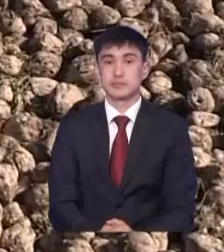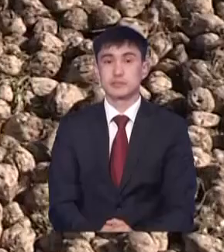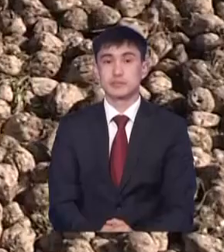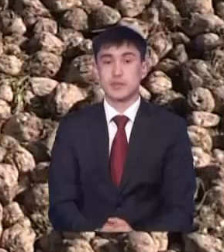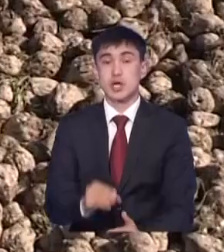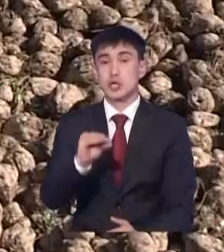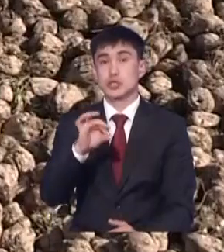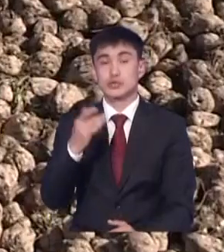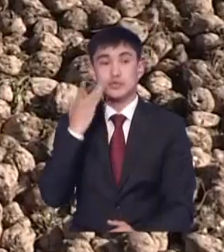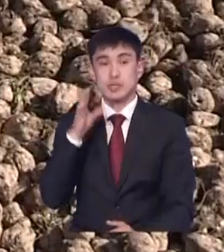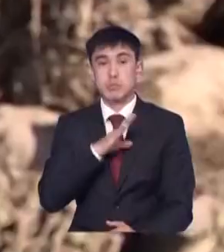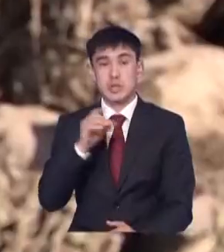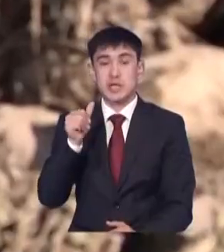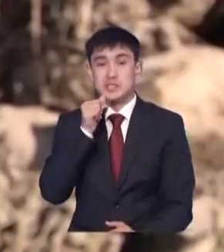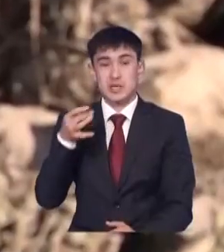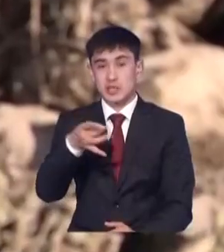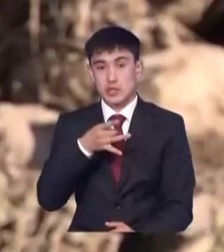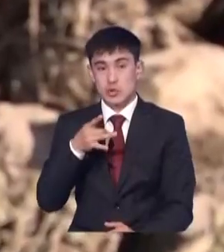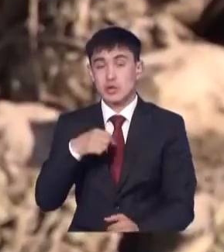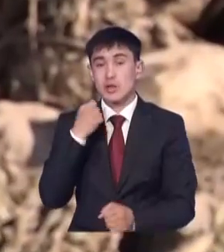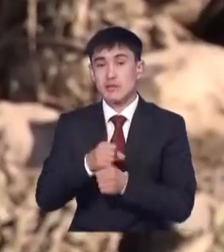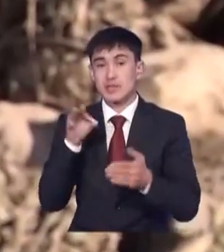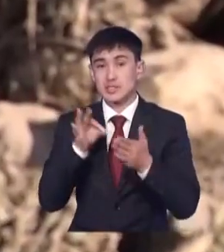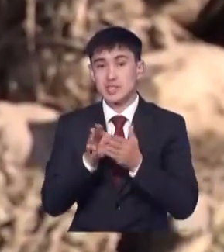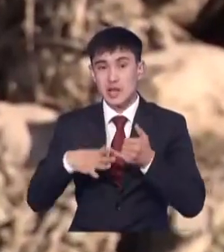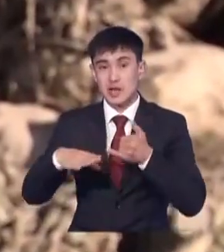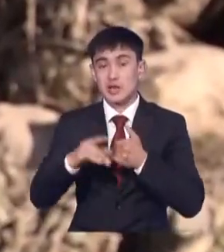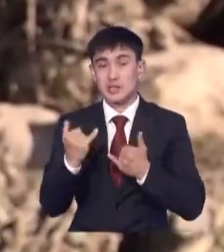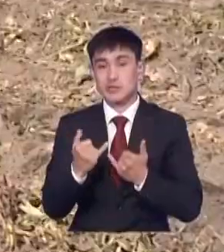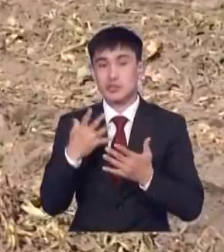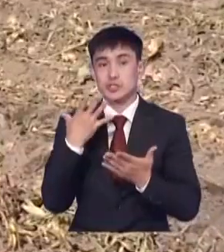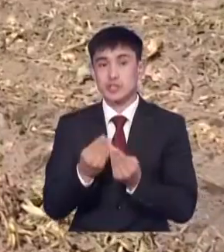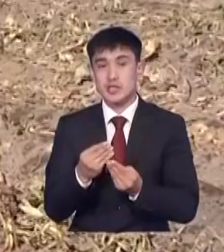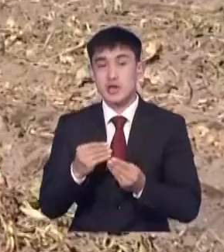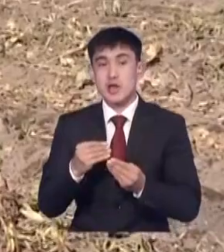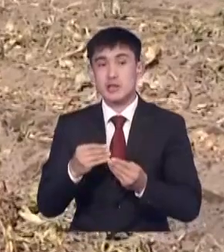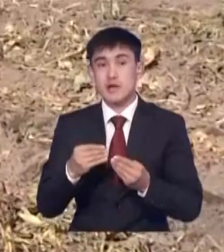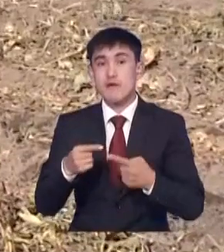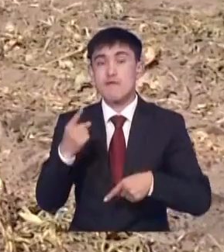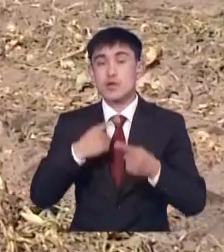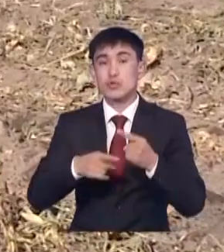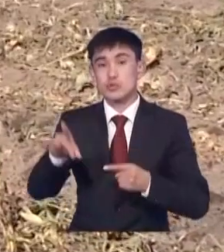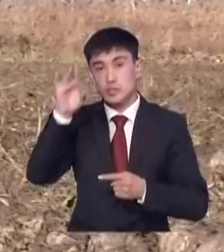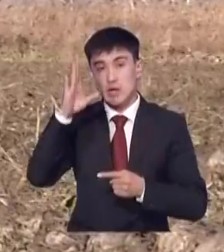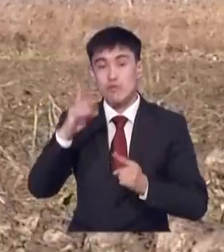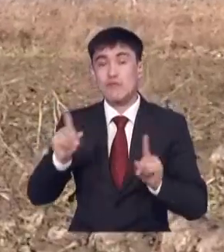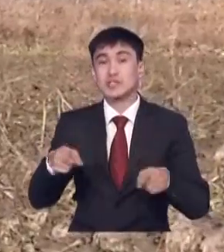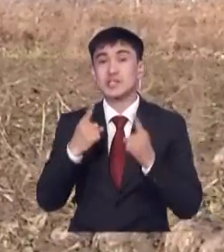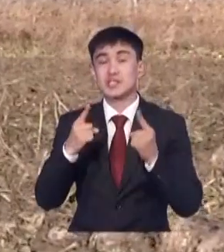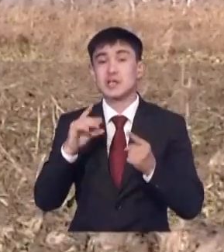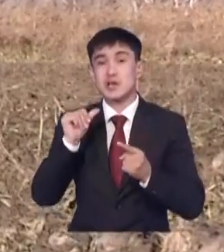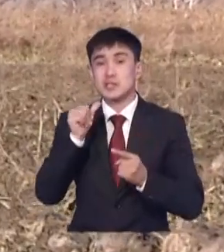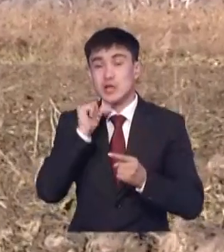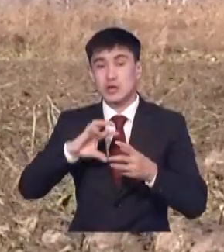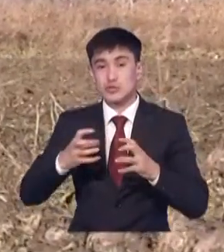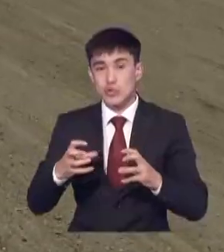Край ЖТСУ всегда был сахарным регионом. Одной из главных целей аграриев на сегодня является вернуть былую славу и возродить сахарную свеклу. Для